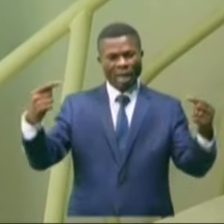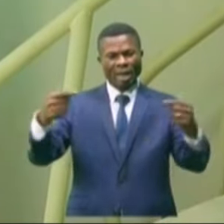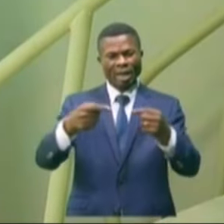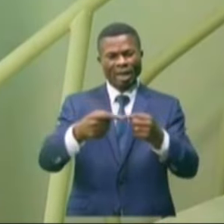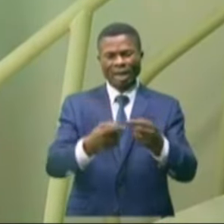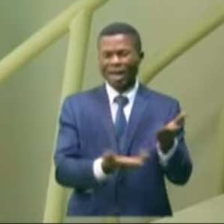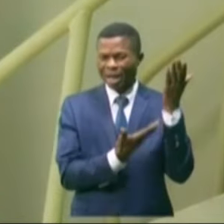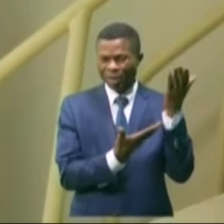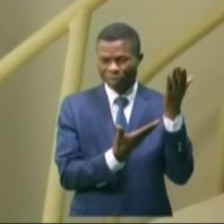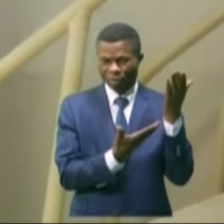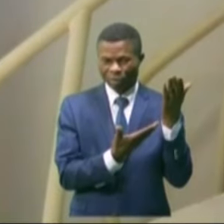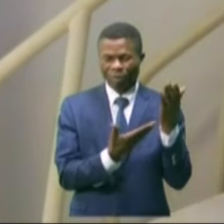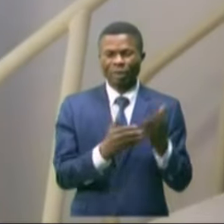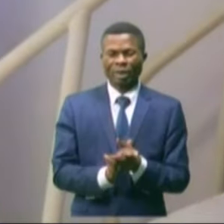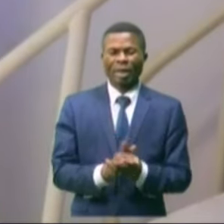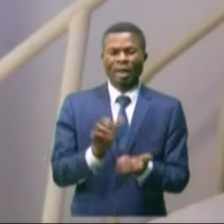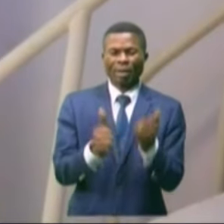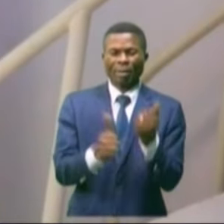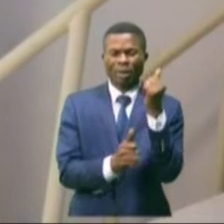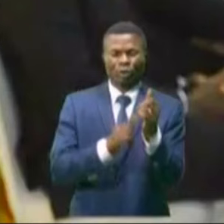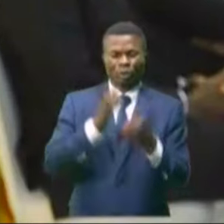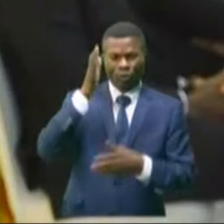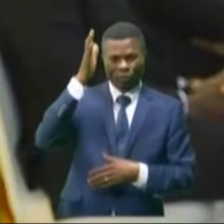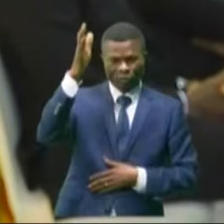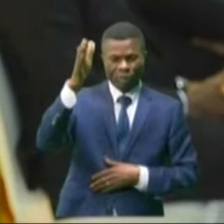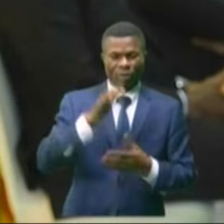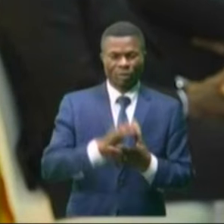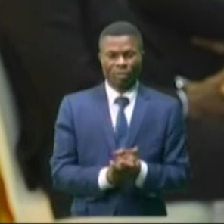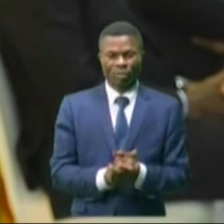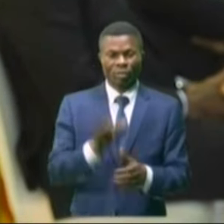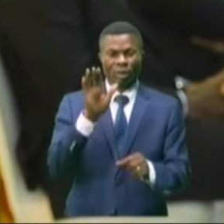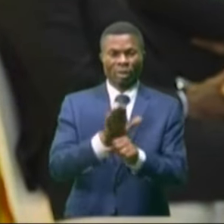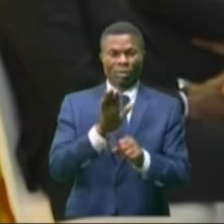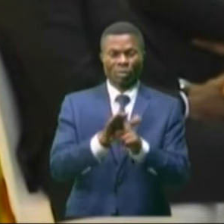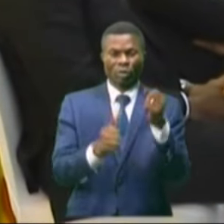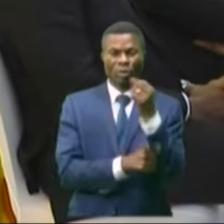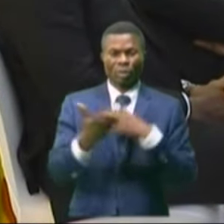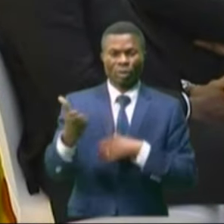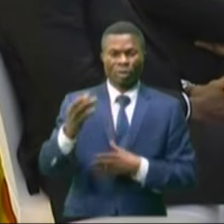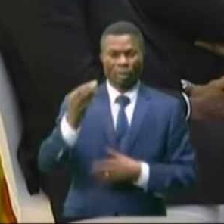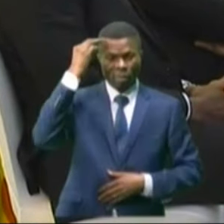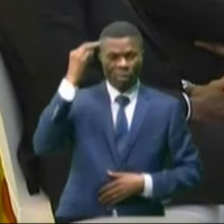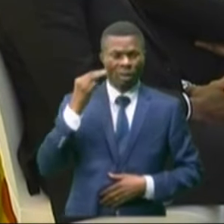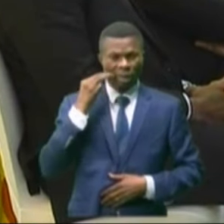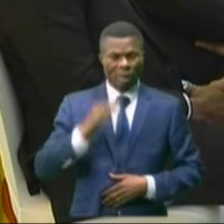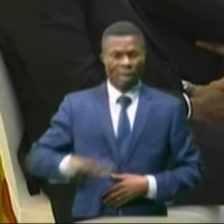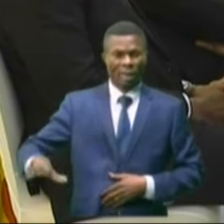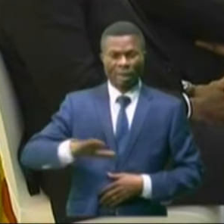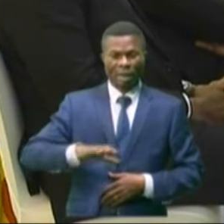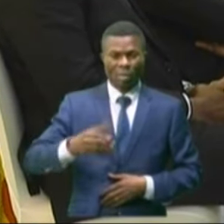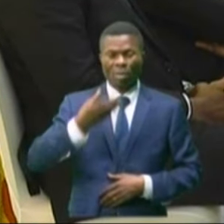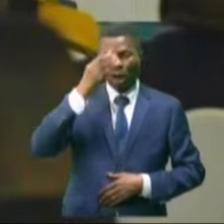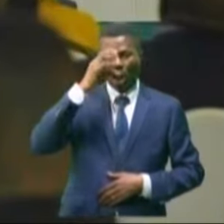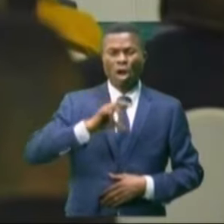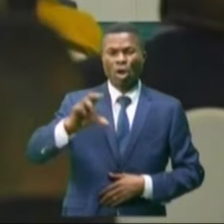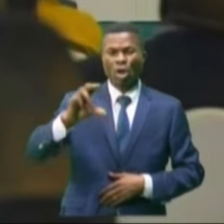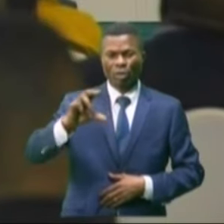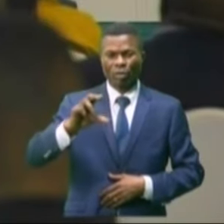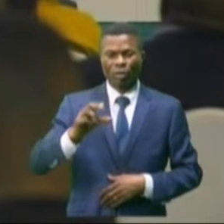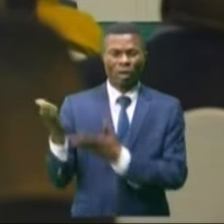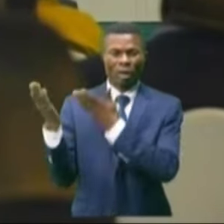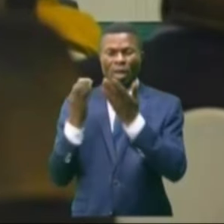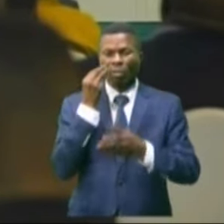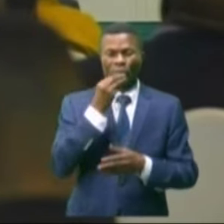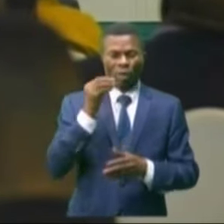sportive aux générations futures. Devant l'assistance, le ministre ivoirien de la communication et médias, porte-parole